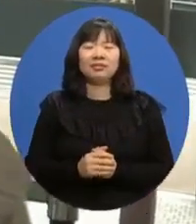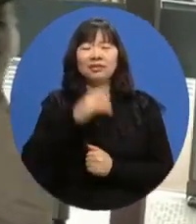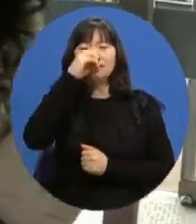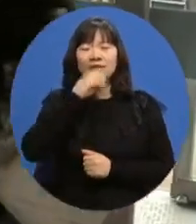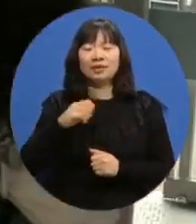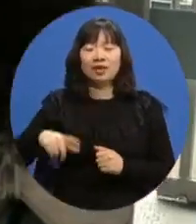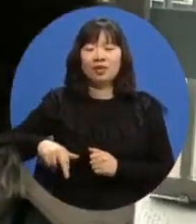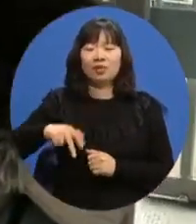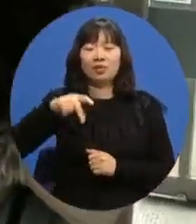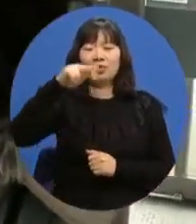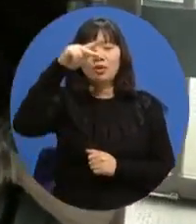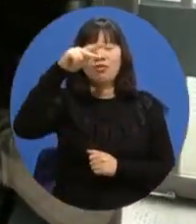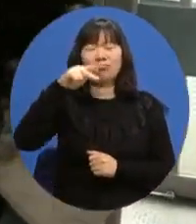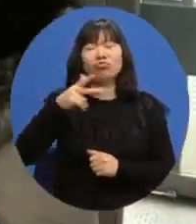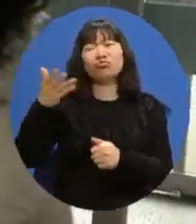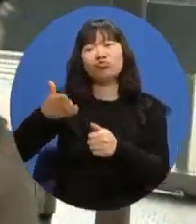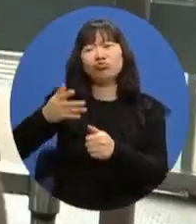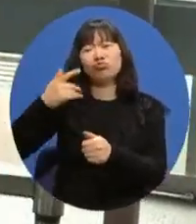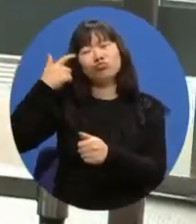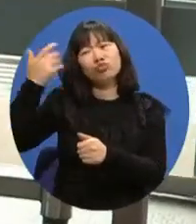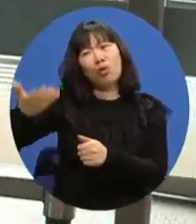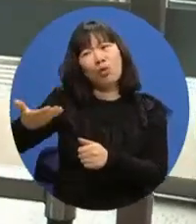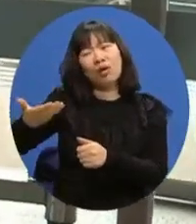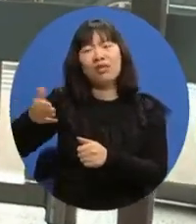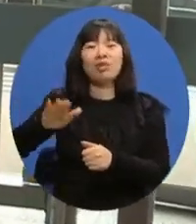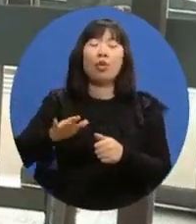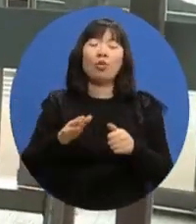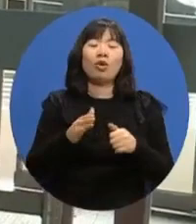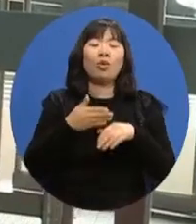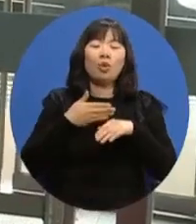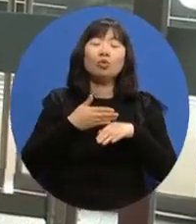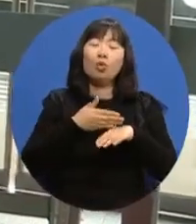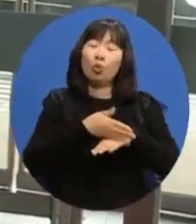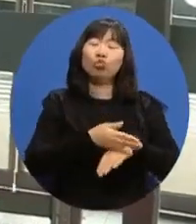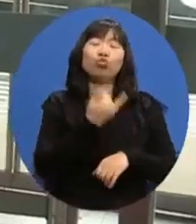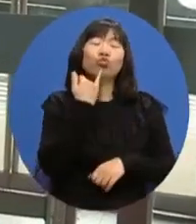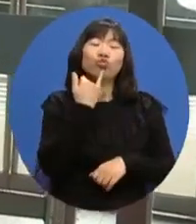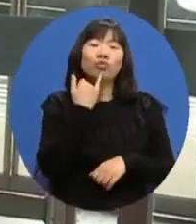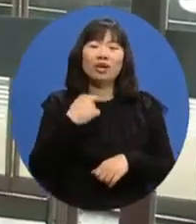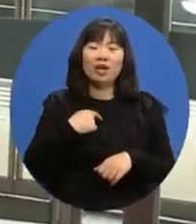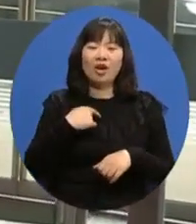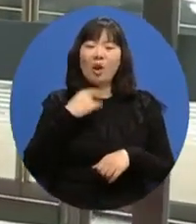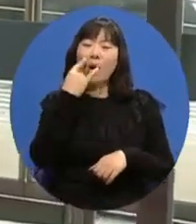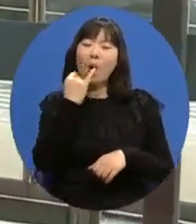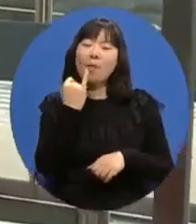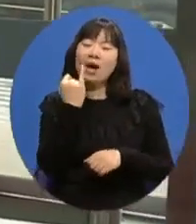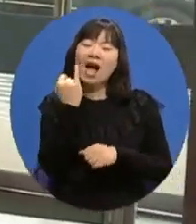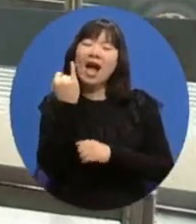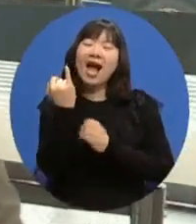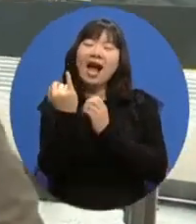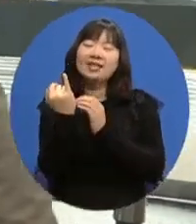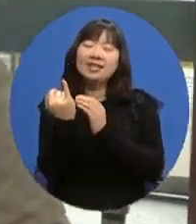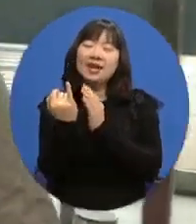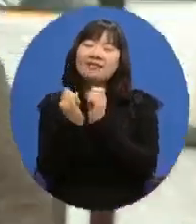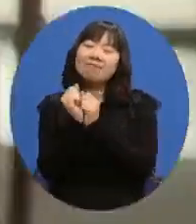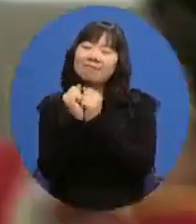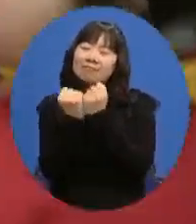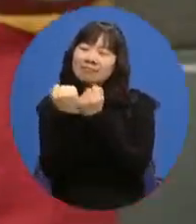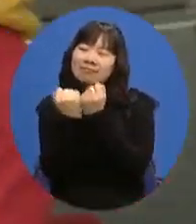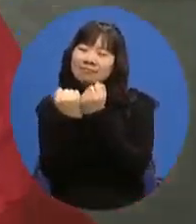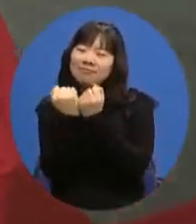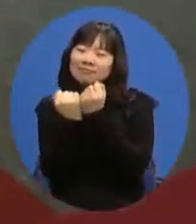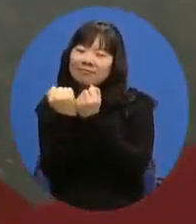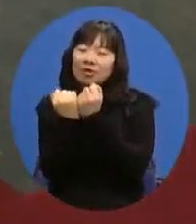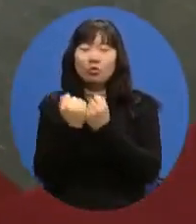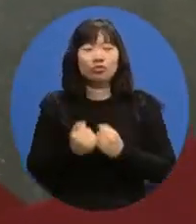그냥 걸어 올라가면 안 될까냐고 지금 그랬더니 살살 간대요. 저를 막 얘가 회유를 시키는데요. 얘도 안 가. 어? 세게